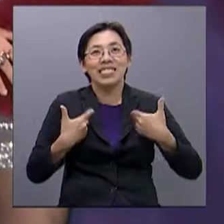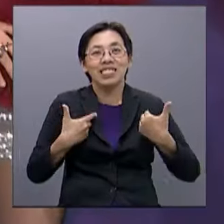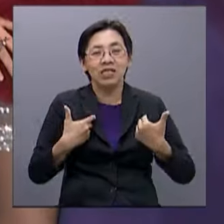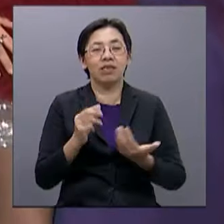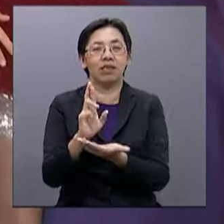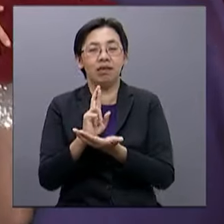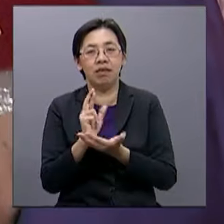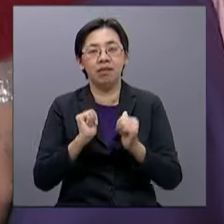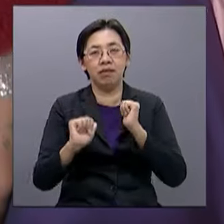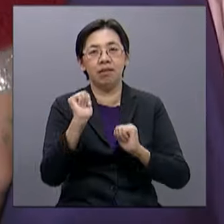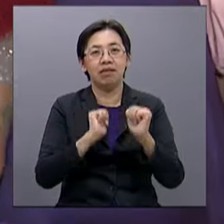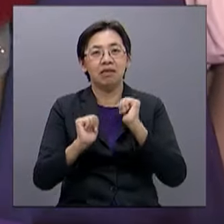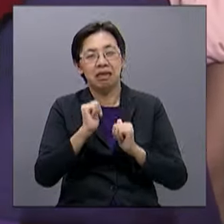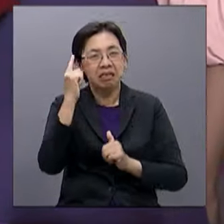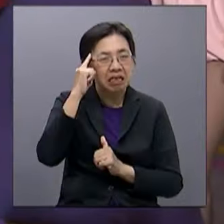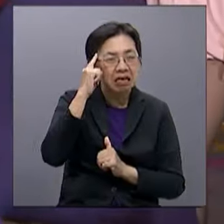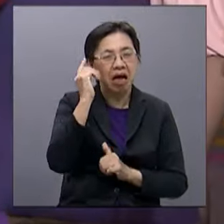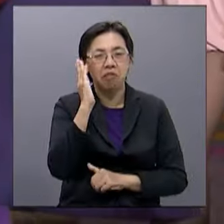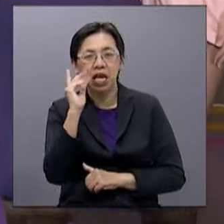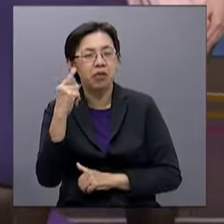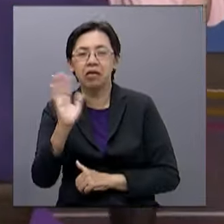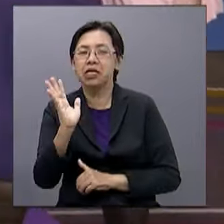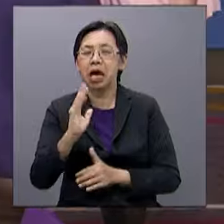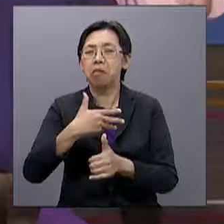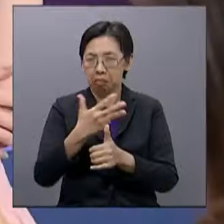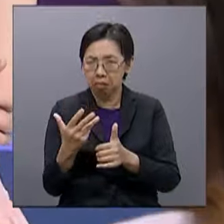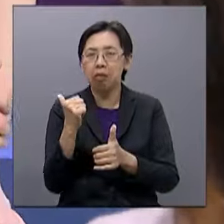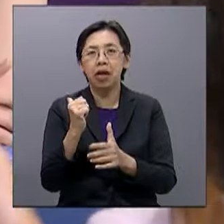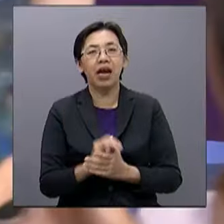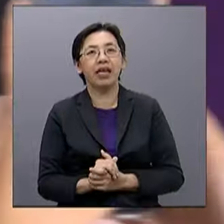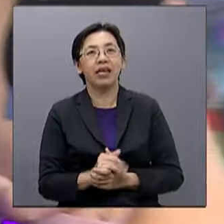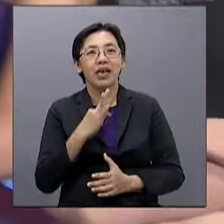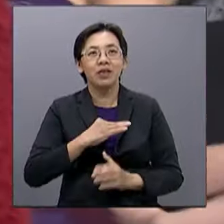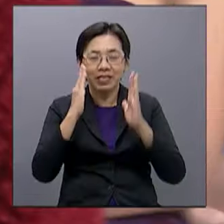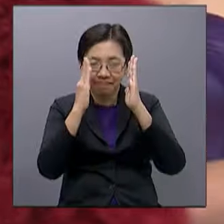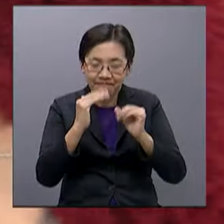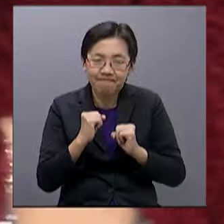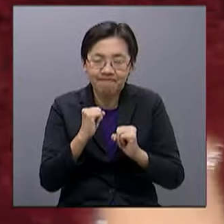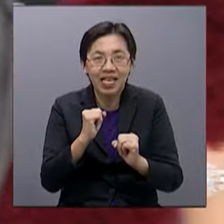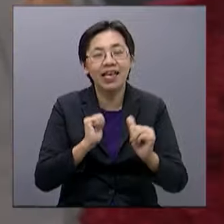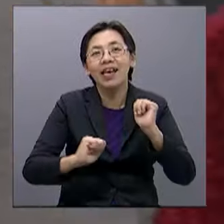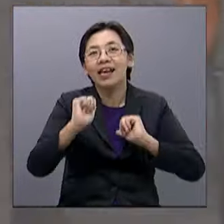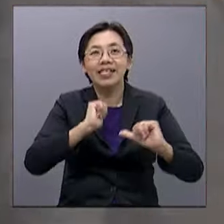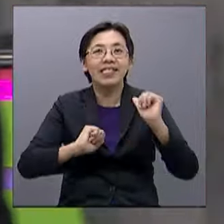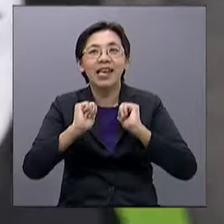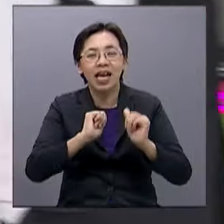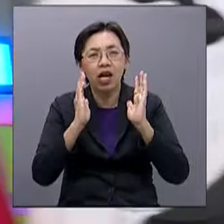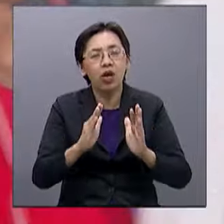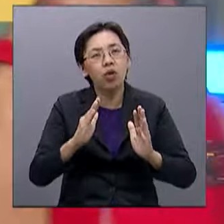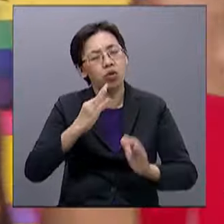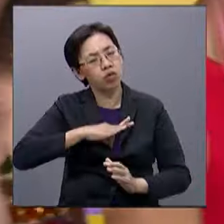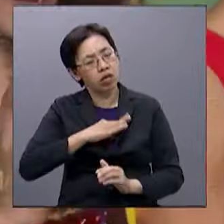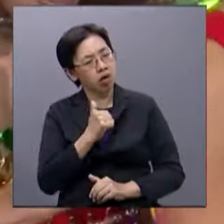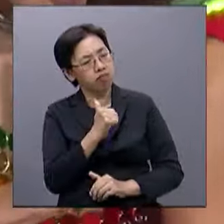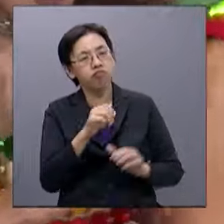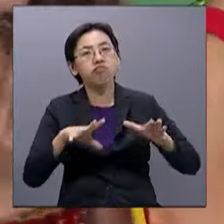การแสดงก้าวข้ามข้อจำกัดเรื่องเพศสภาพทำใหความมุ่งมั่นตั้งใจในบทบาทนักแสดงของตัวเองเป็นที่ยอมรับซึ่งรัศมี